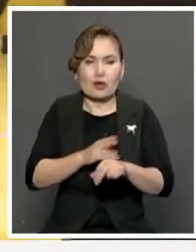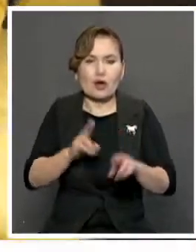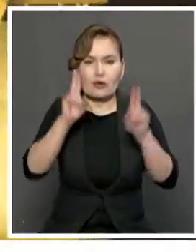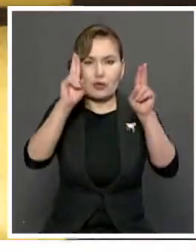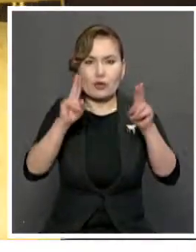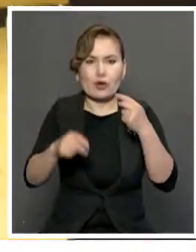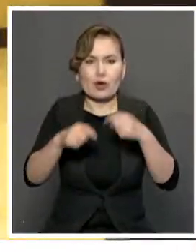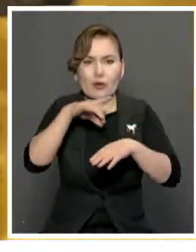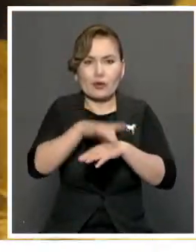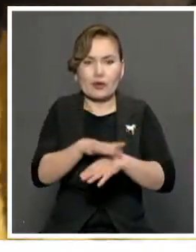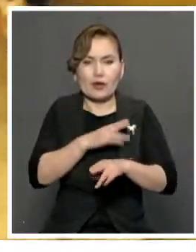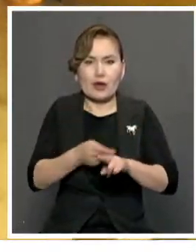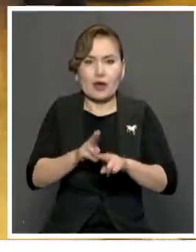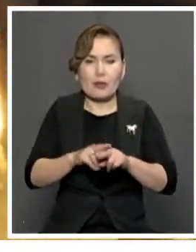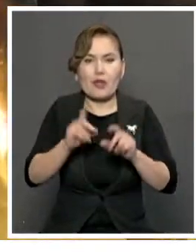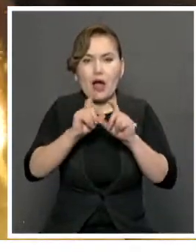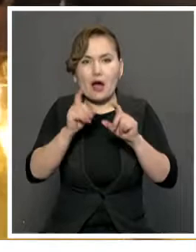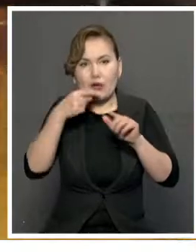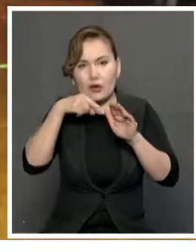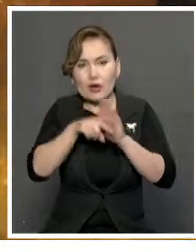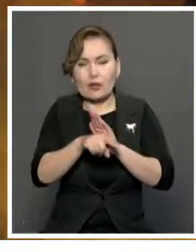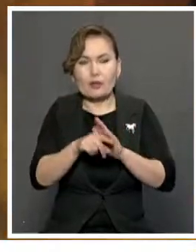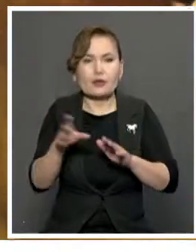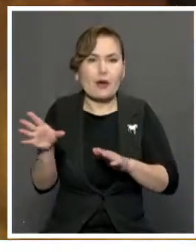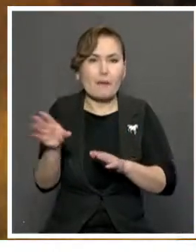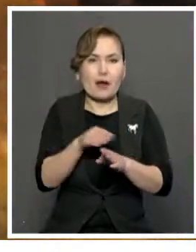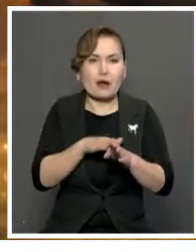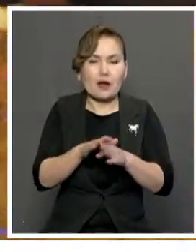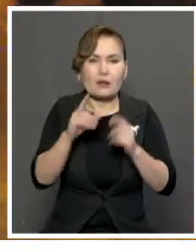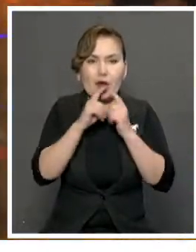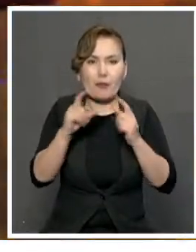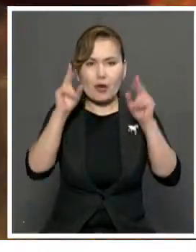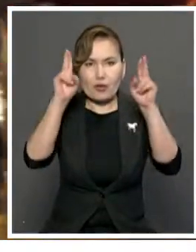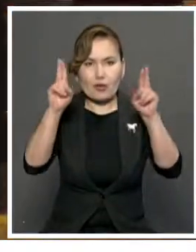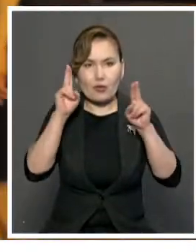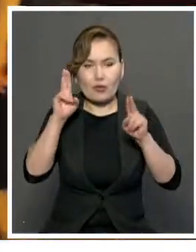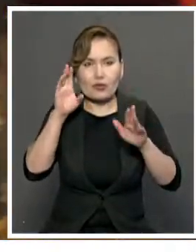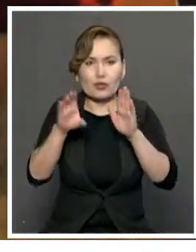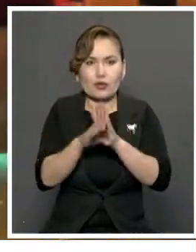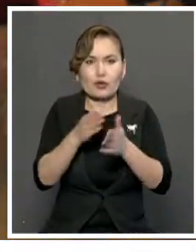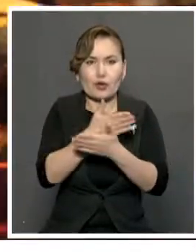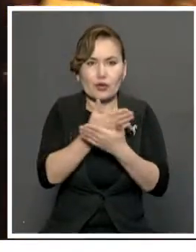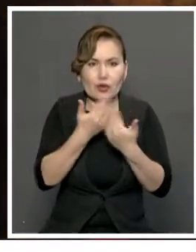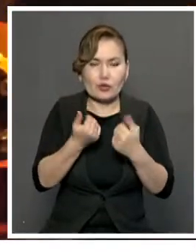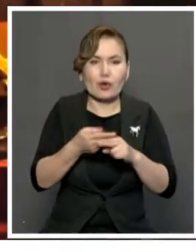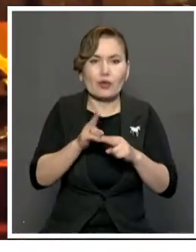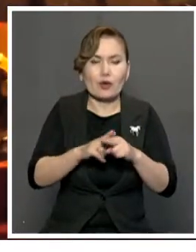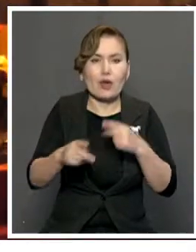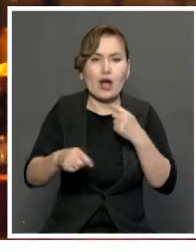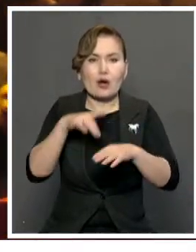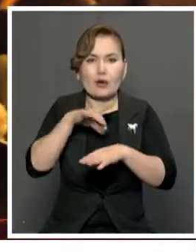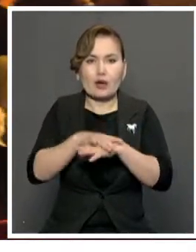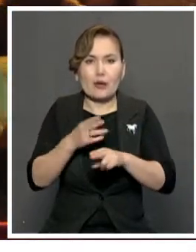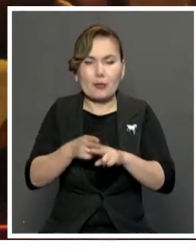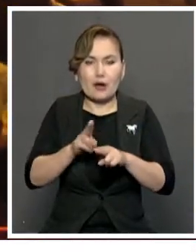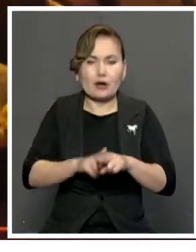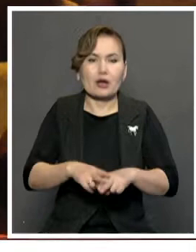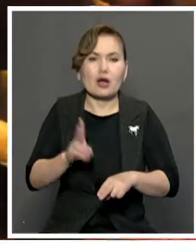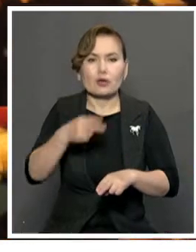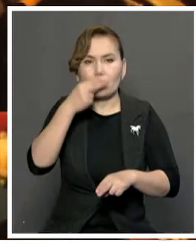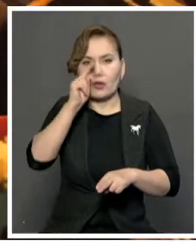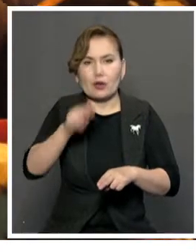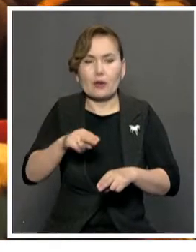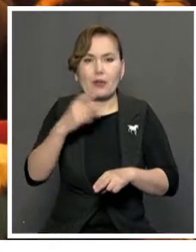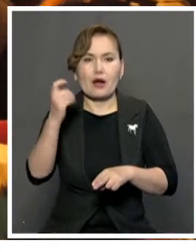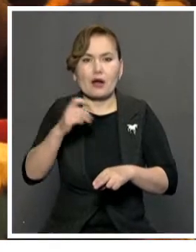бұзылған. Ғимарат іші адамға лық толы. Маскалық режим мен әлеуметтік ара қашықтық туралы айтудың өзі артық. Мониторинг тобы нысан иелеріне әкімшілік